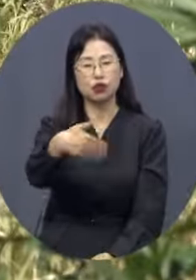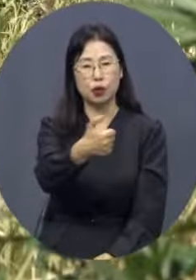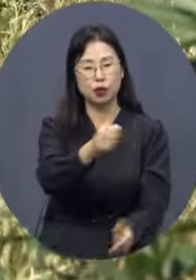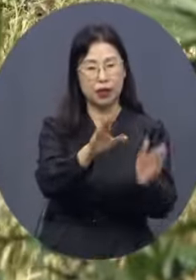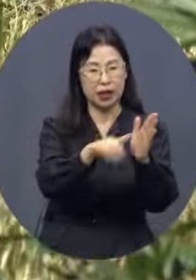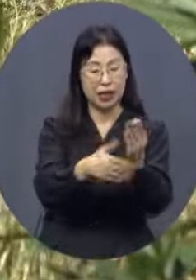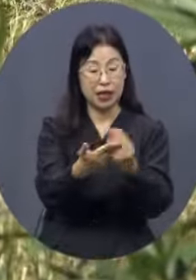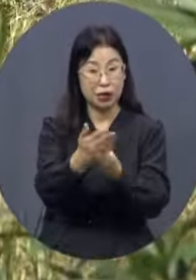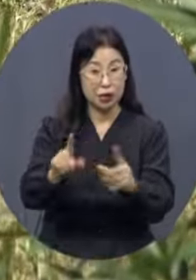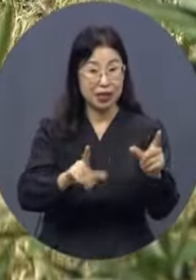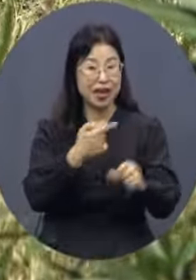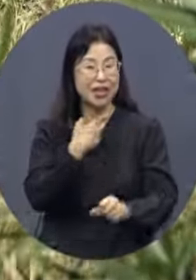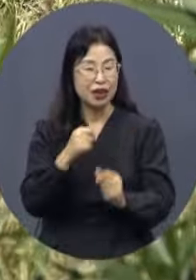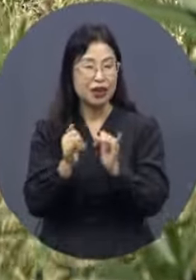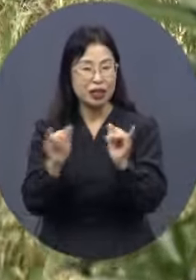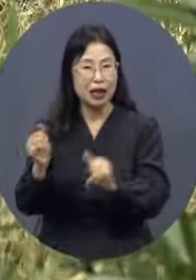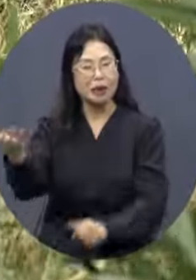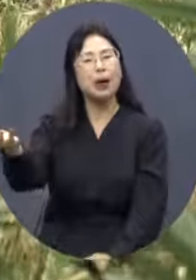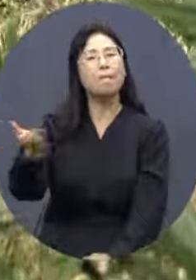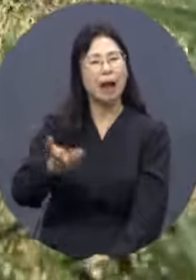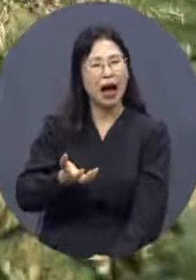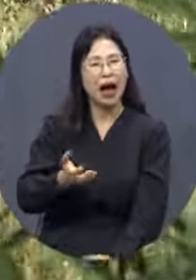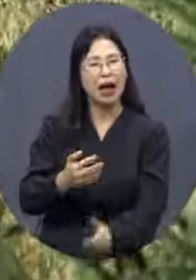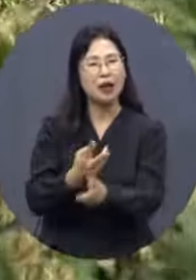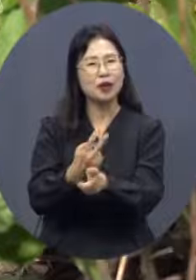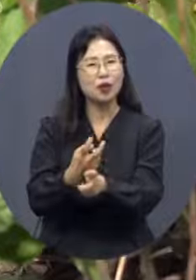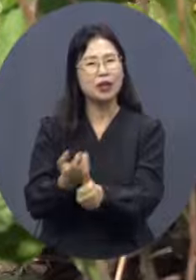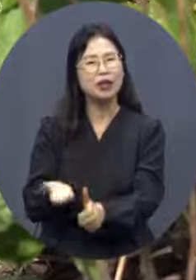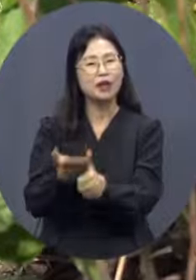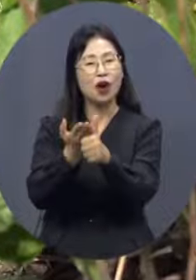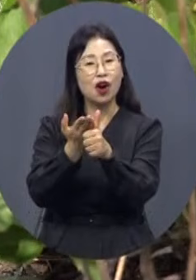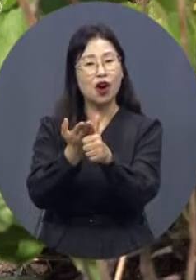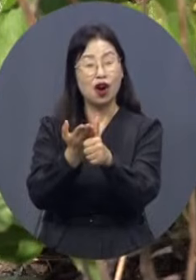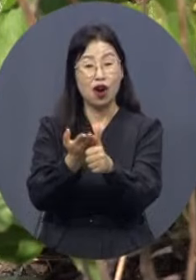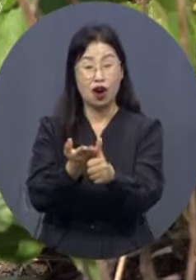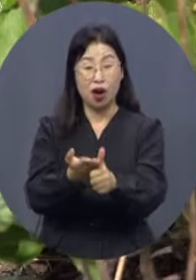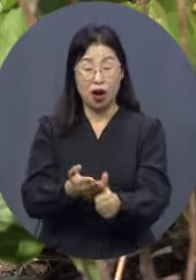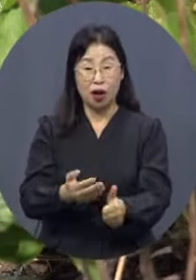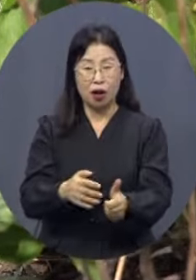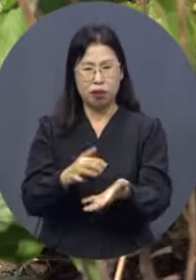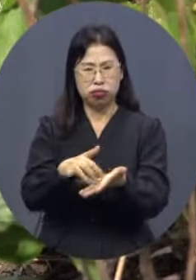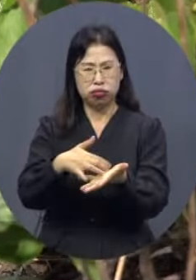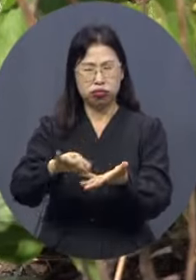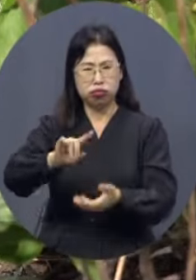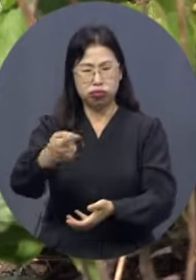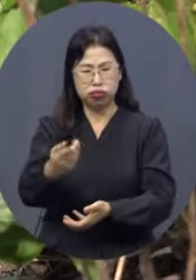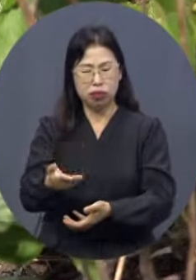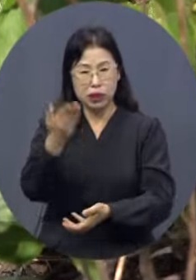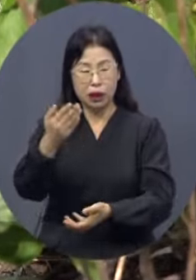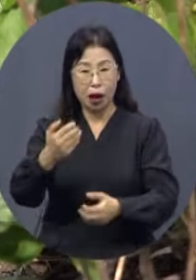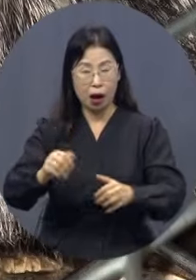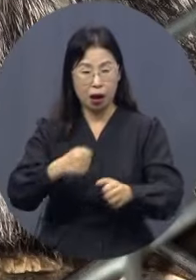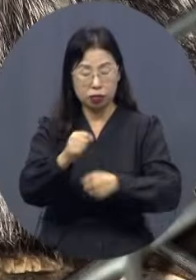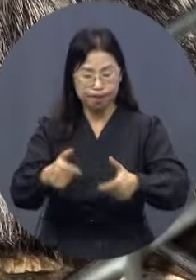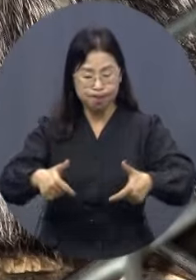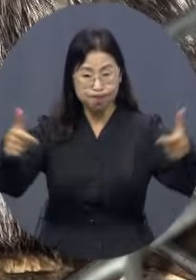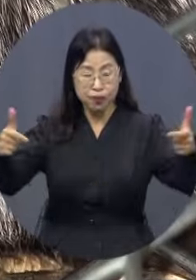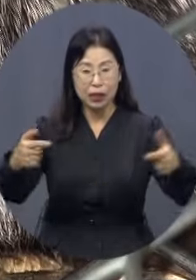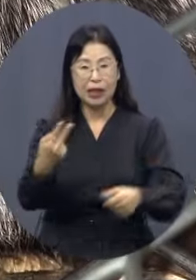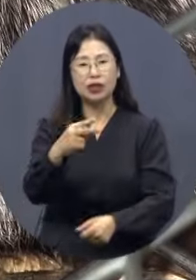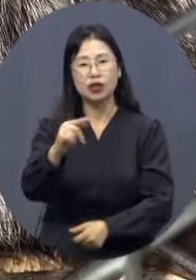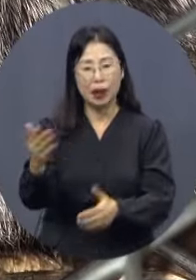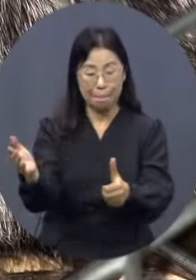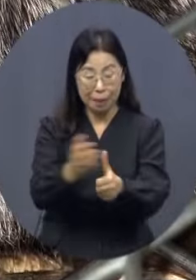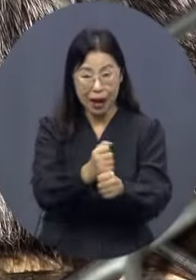섬에 살던 주민들이 들여놓은 것으로 추정됩니다 토끼 개체수는 수백 마리까지 늘어났다가 2000년대 초반